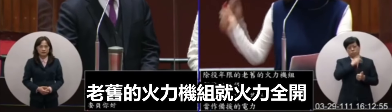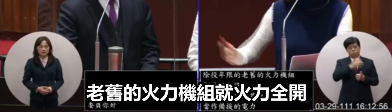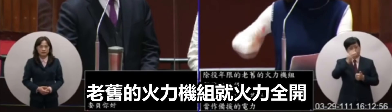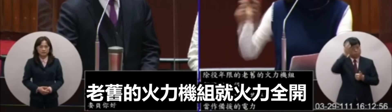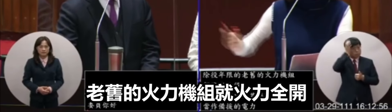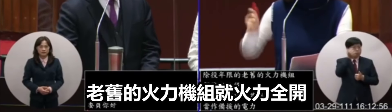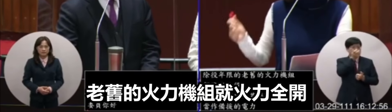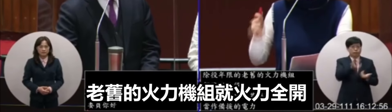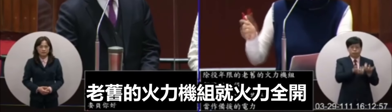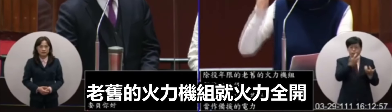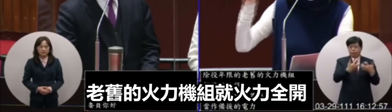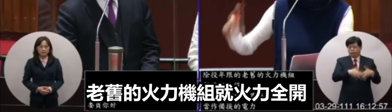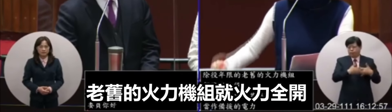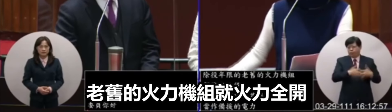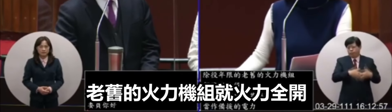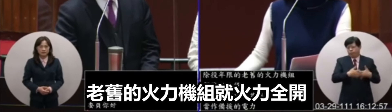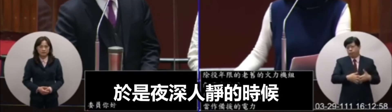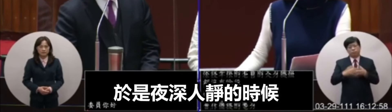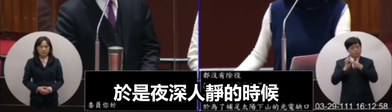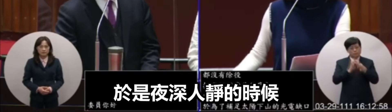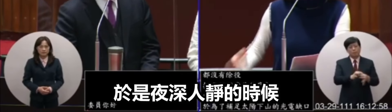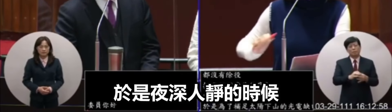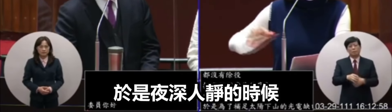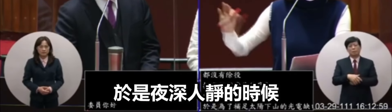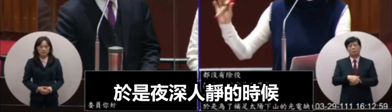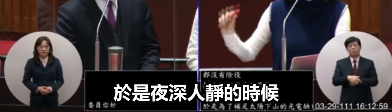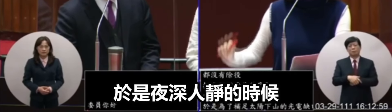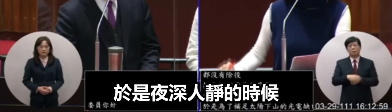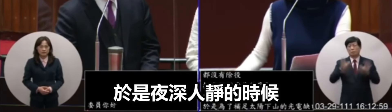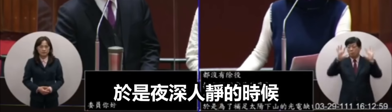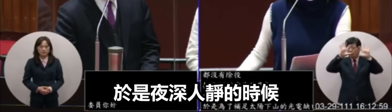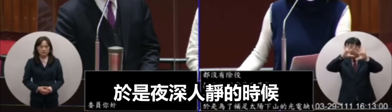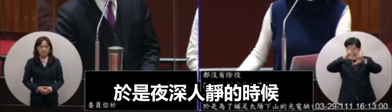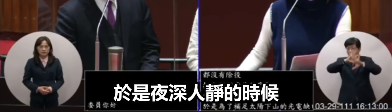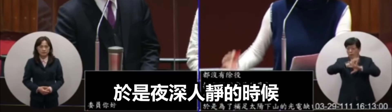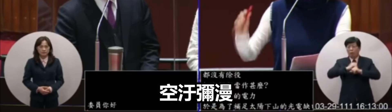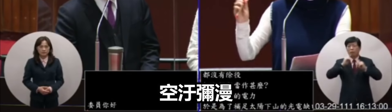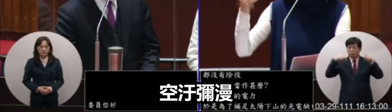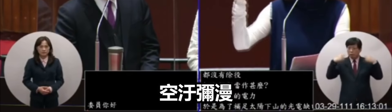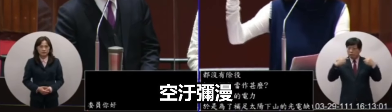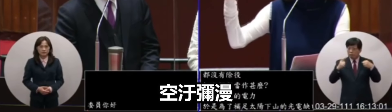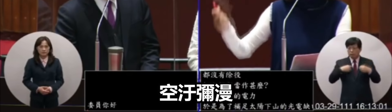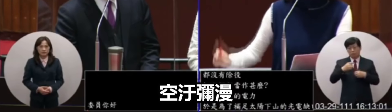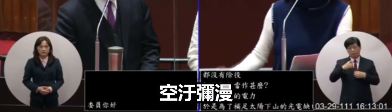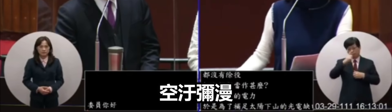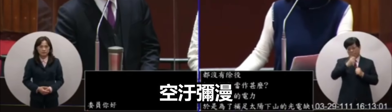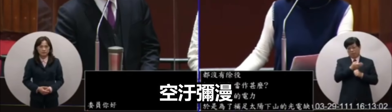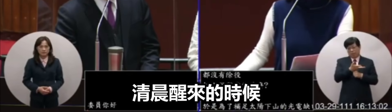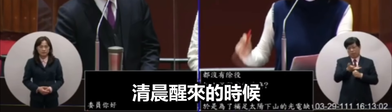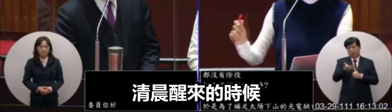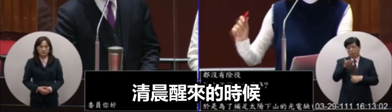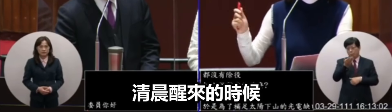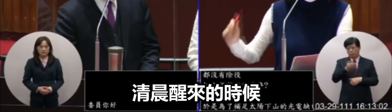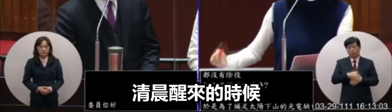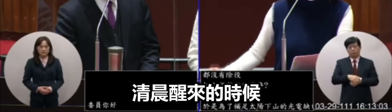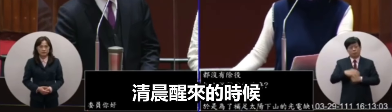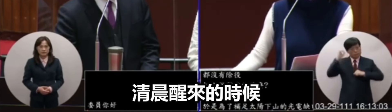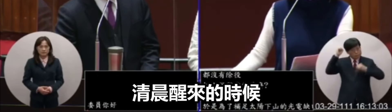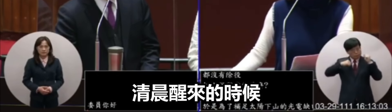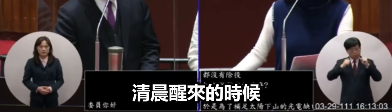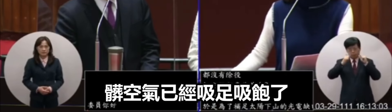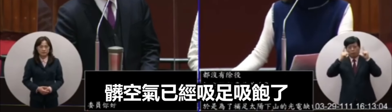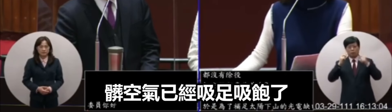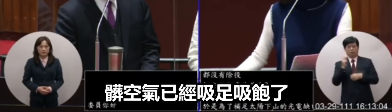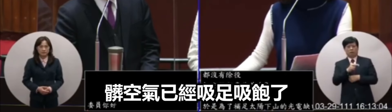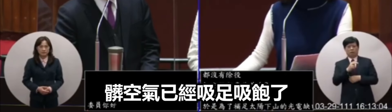就全火力全开。于是夜深人静的时候呢，空污弥漫，清晨醒来的时